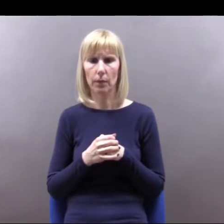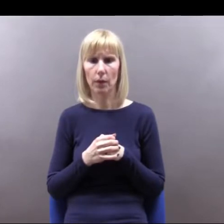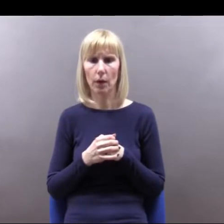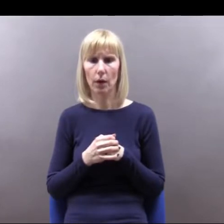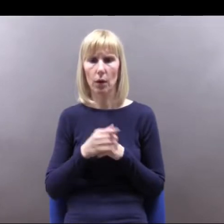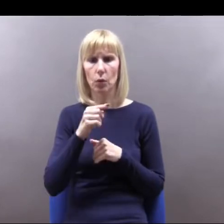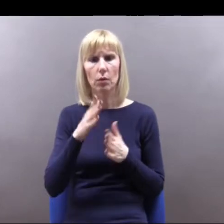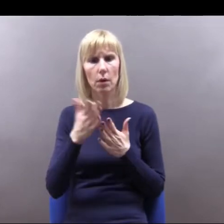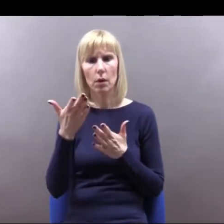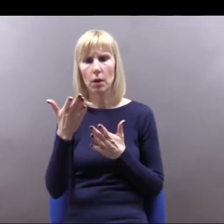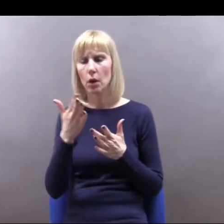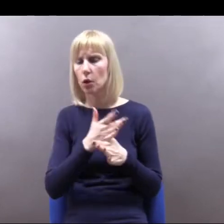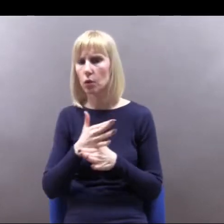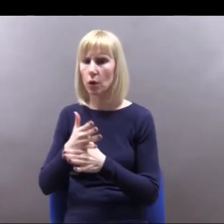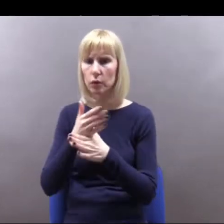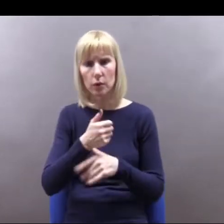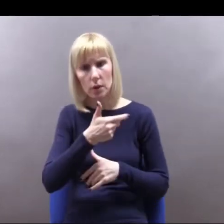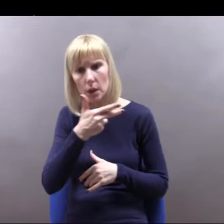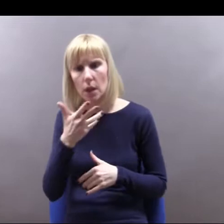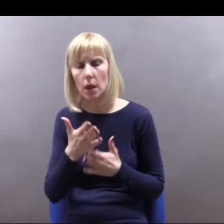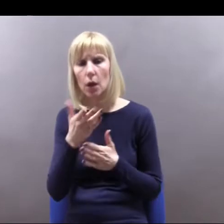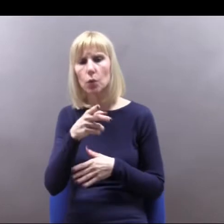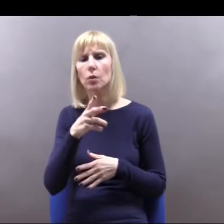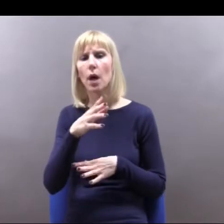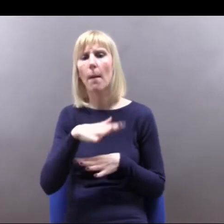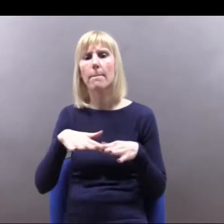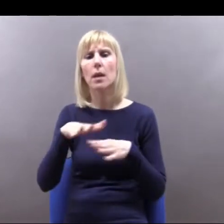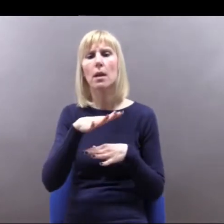korzystać z platformy w kinie, gdzie tam jest...